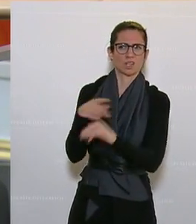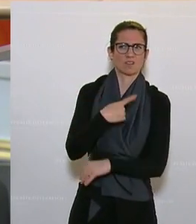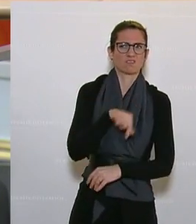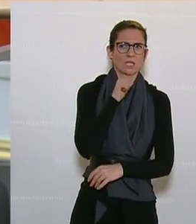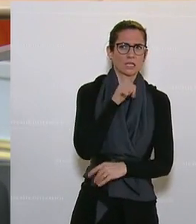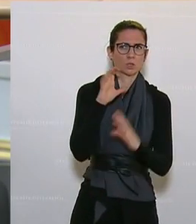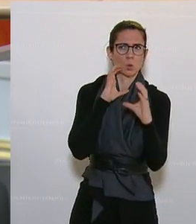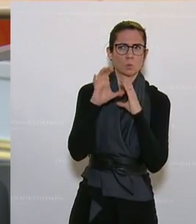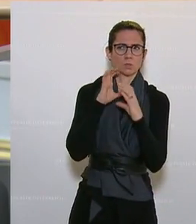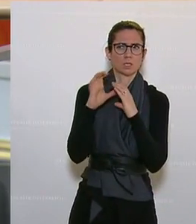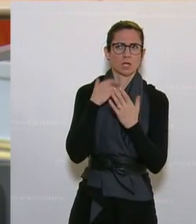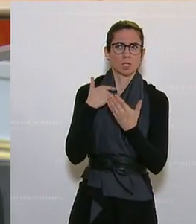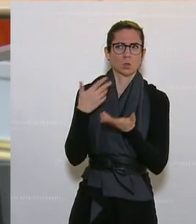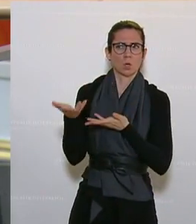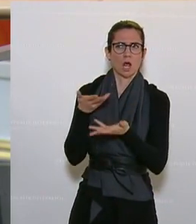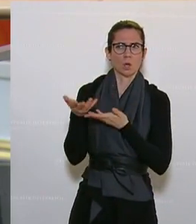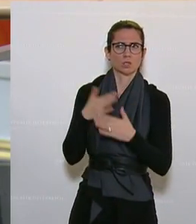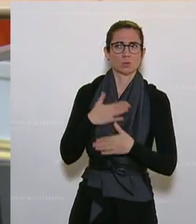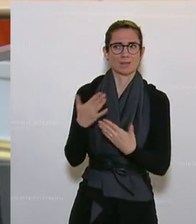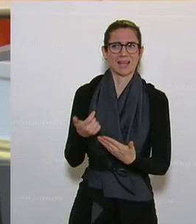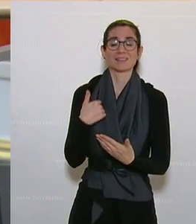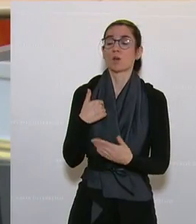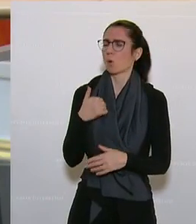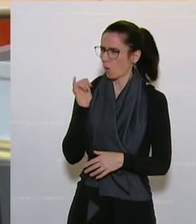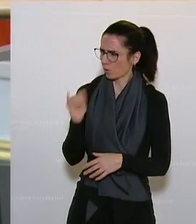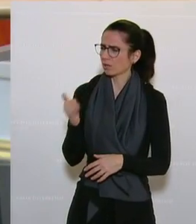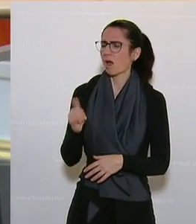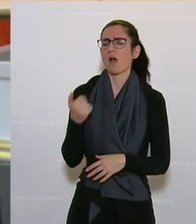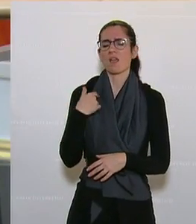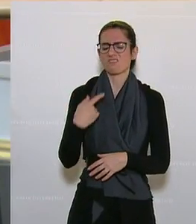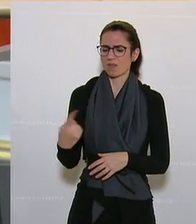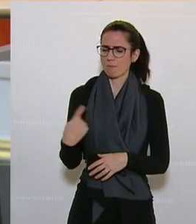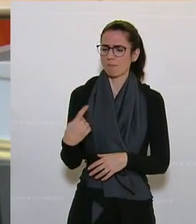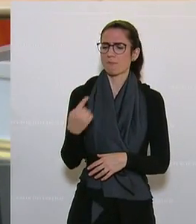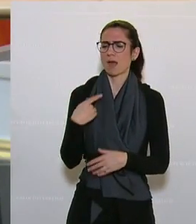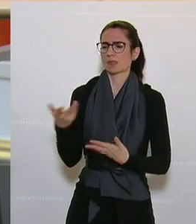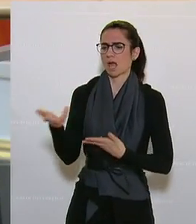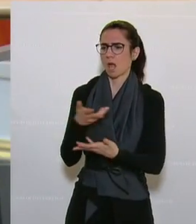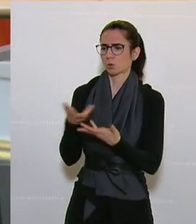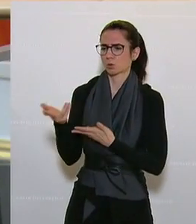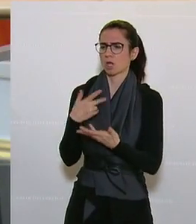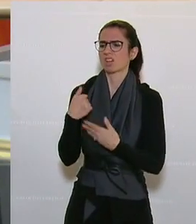dass wir hier nicht kommunikations- oder austauschbereit werden. Also wir werden das schaffen. So,